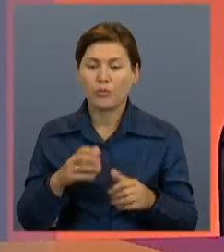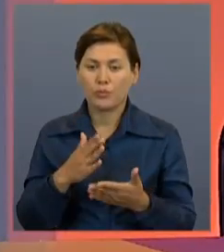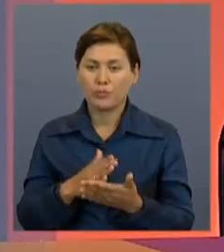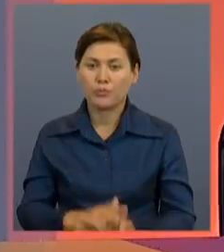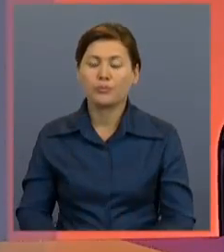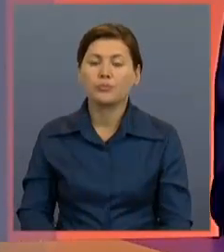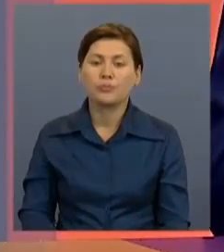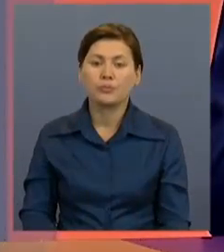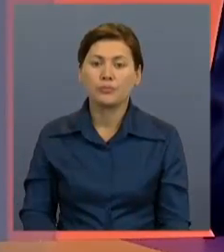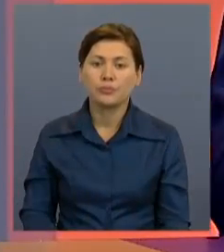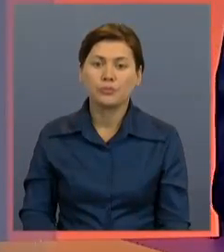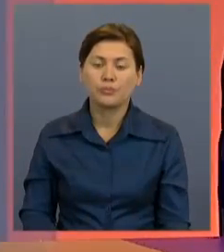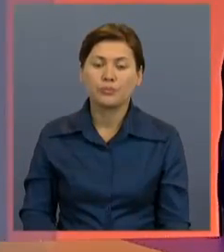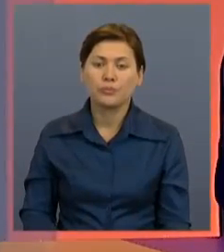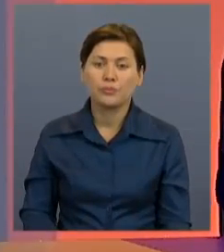аламыз. Ал